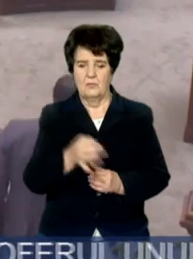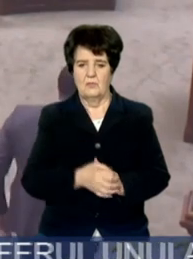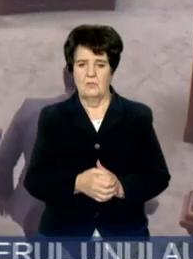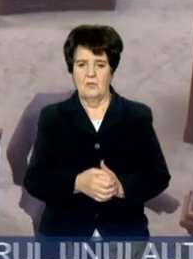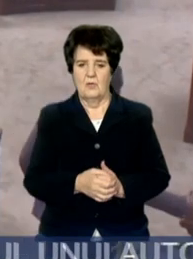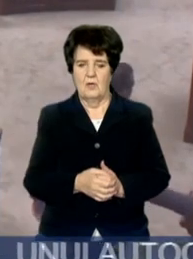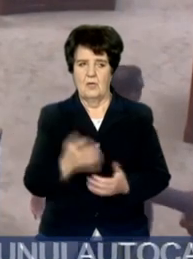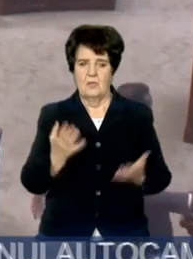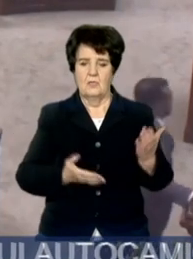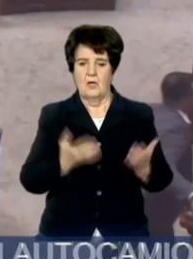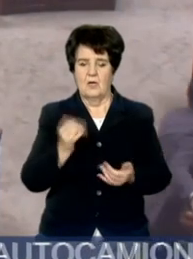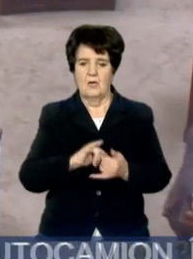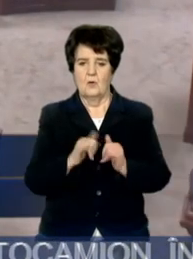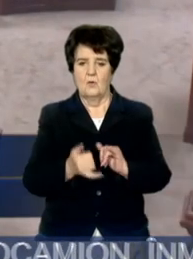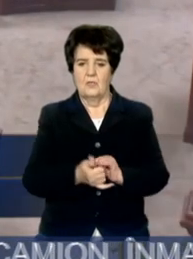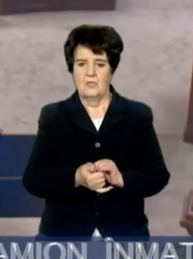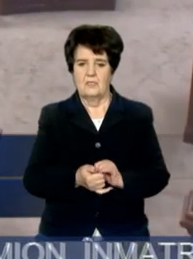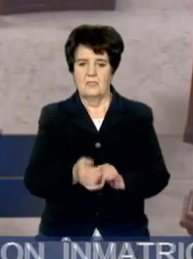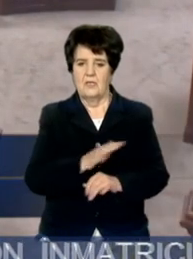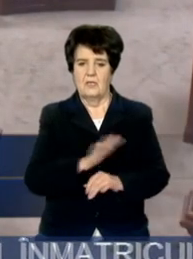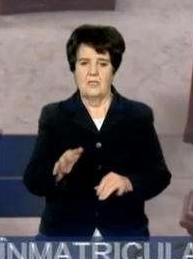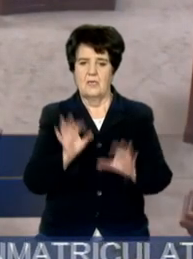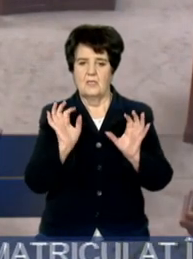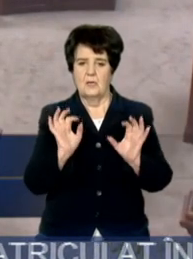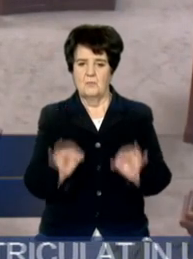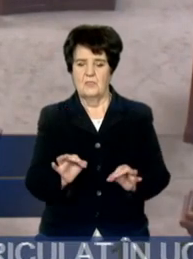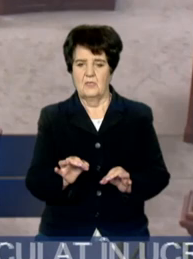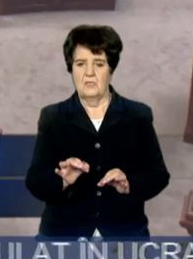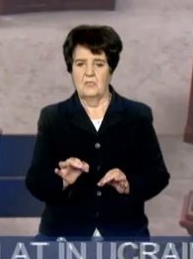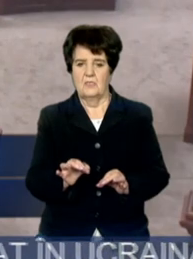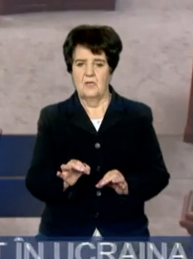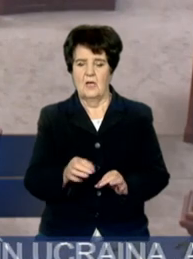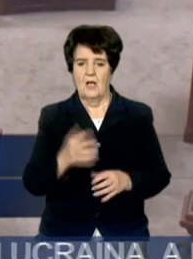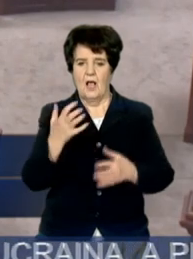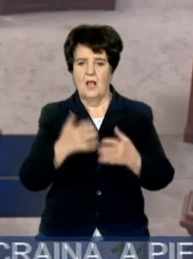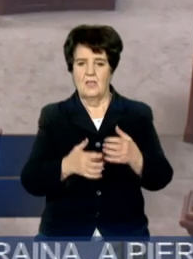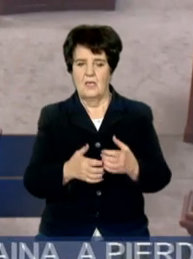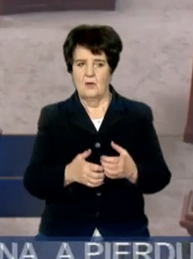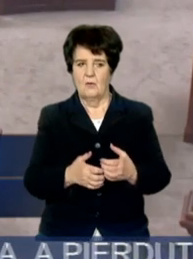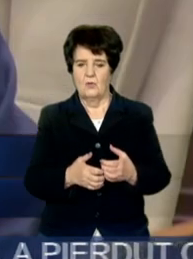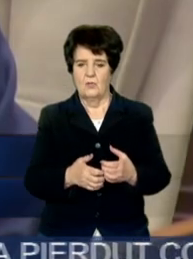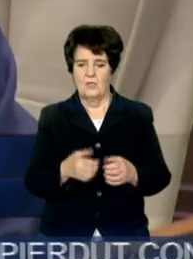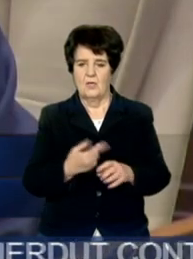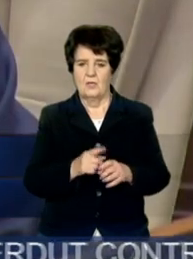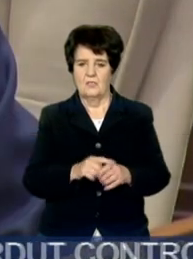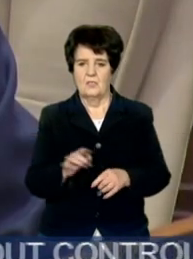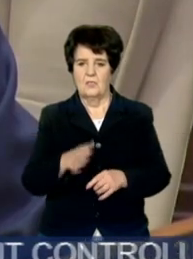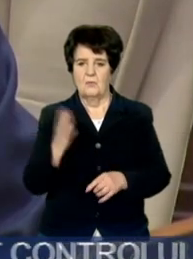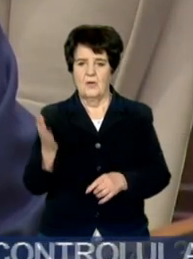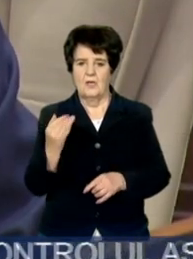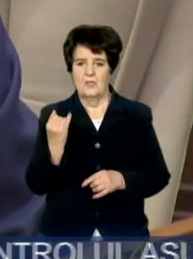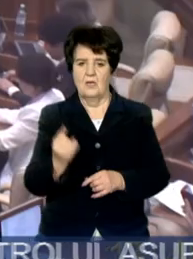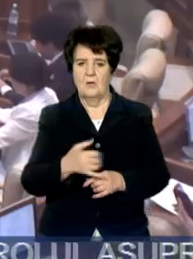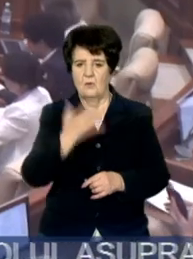dacă în condițiile nedreptății de poziționezi ca neutru te poziționezi de partea Răului